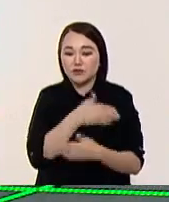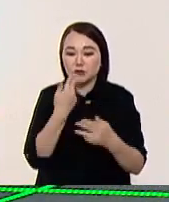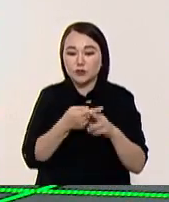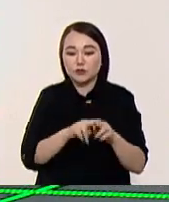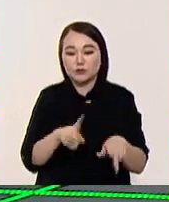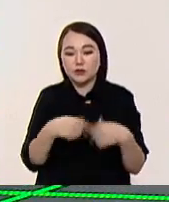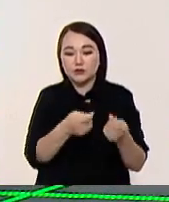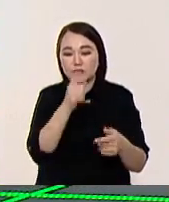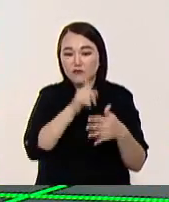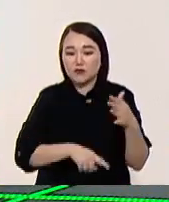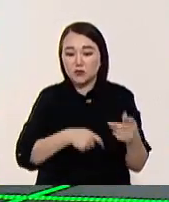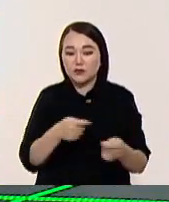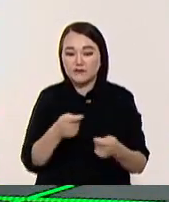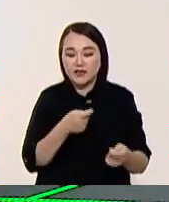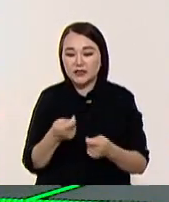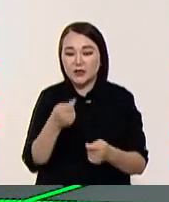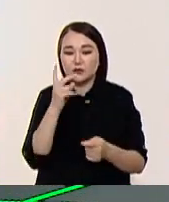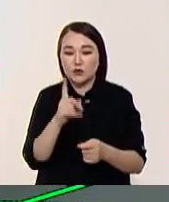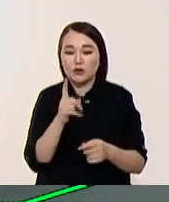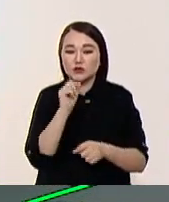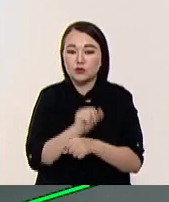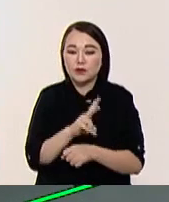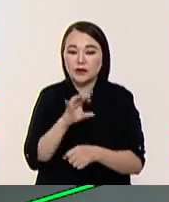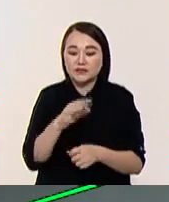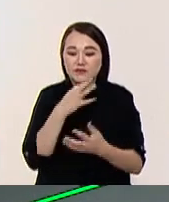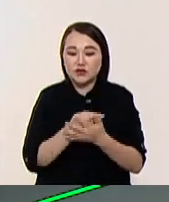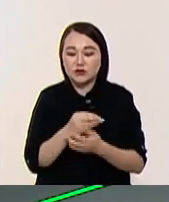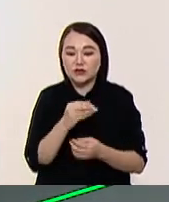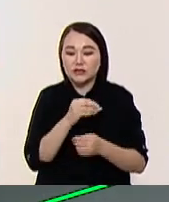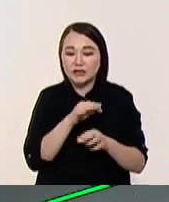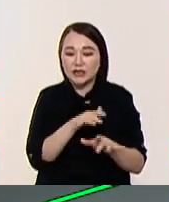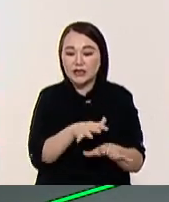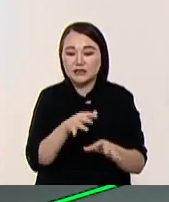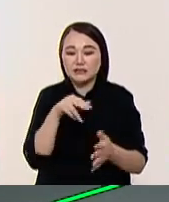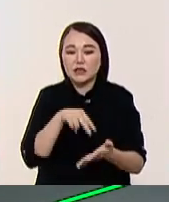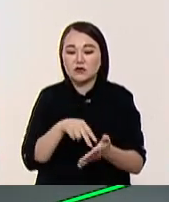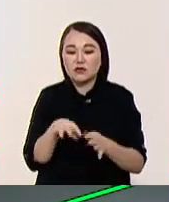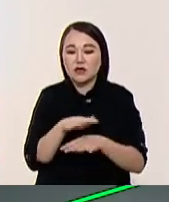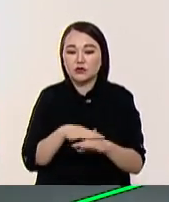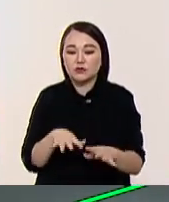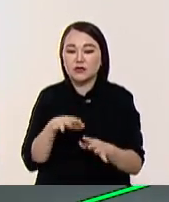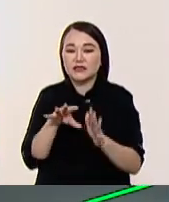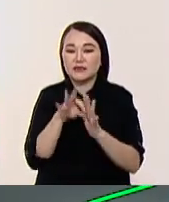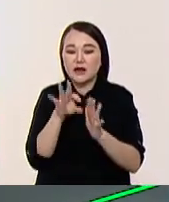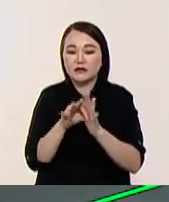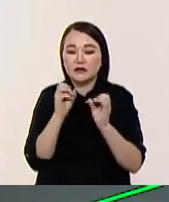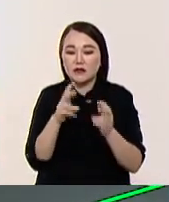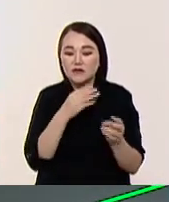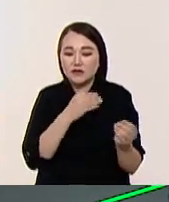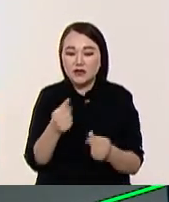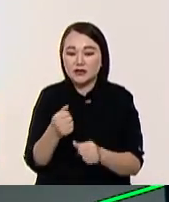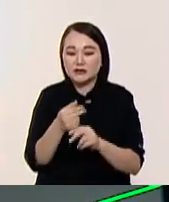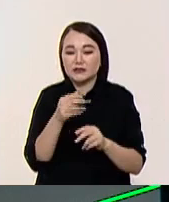передают его в доверительное управление. Но перестают ли они развивать собственное дело, становясь народными избранниками? Как это влияет